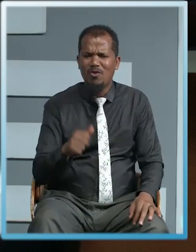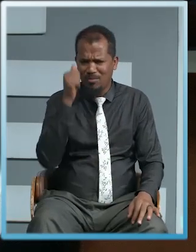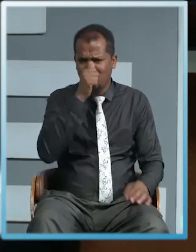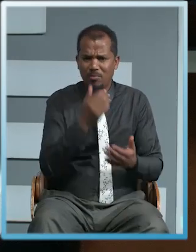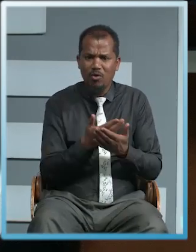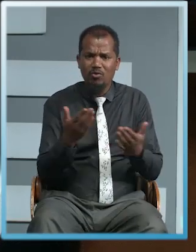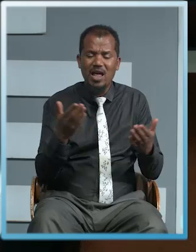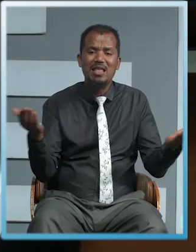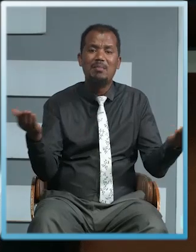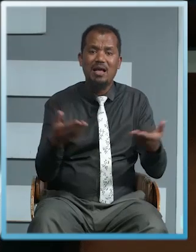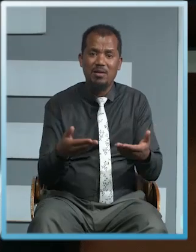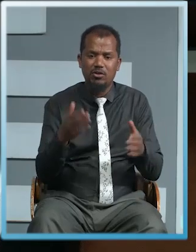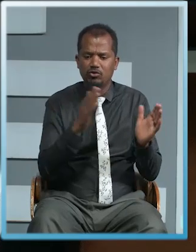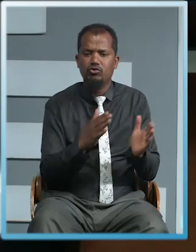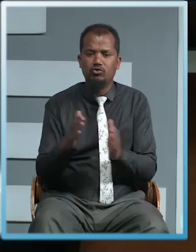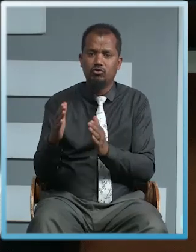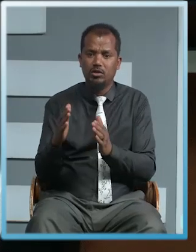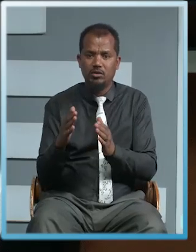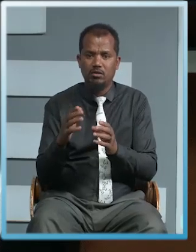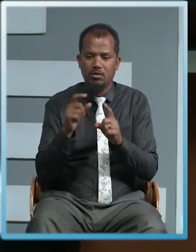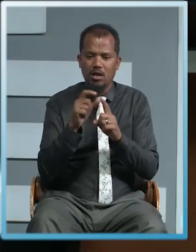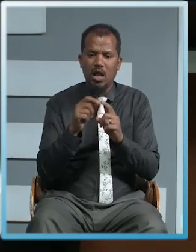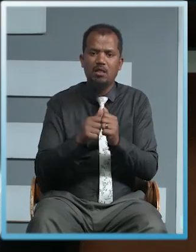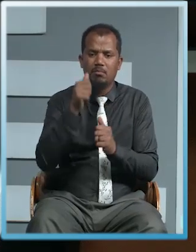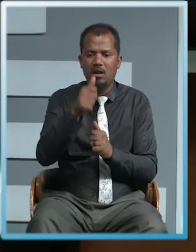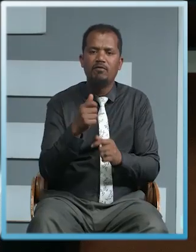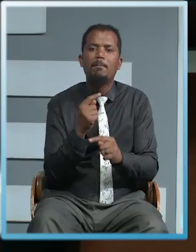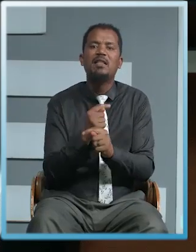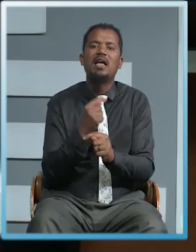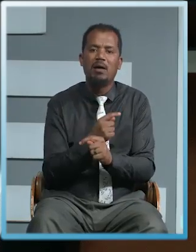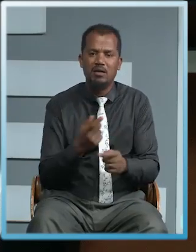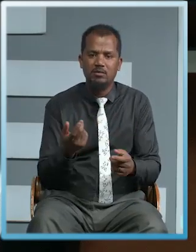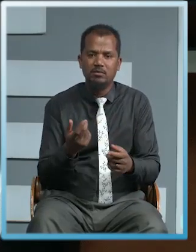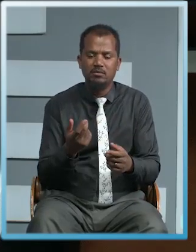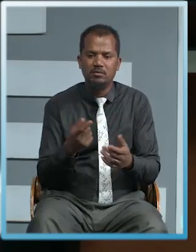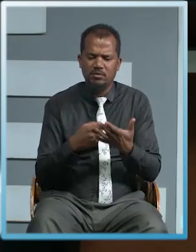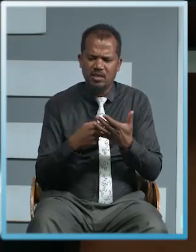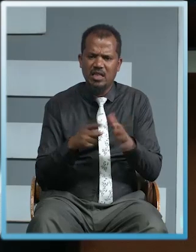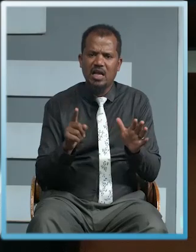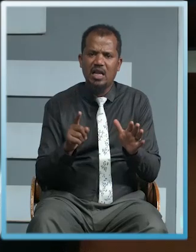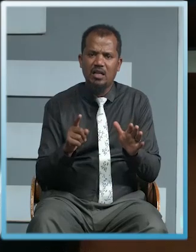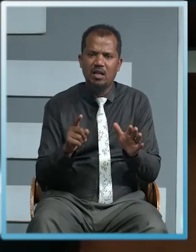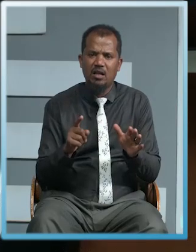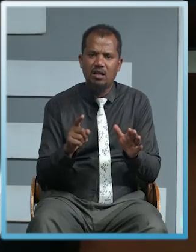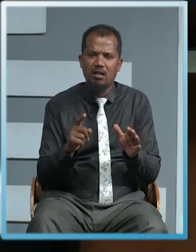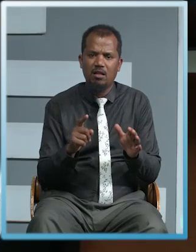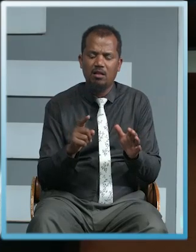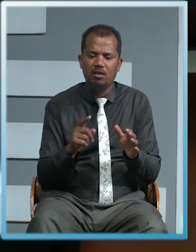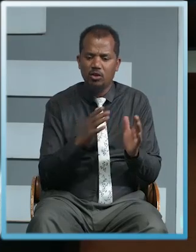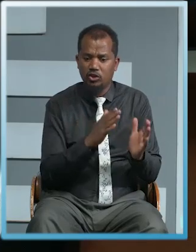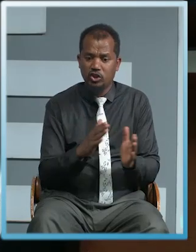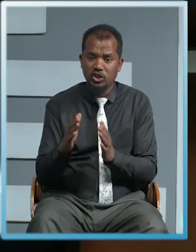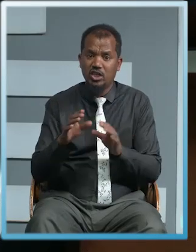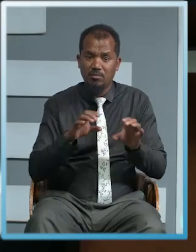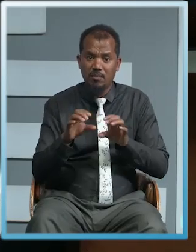የኢትዮጵያ ጉዳይ የማስተናገድ ዝግጁነት ከቃላትም ባለፈ በተግባር የተገለጸ ዝግጁነት